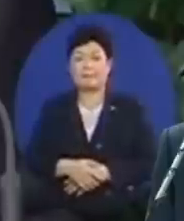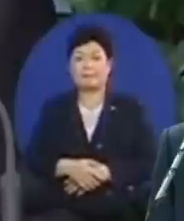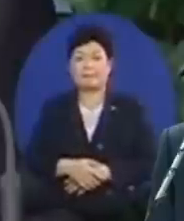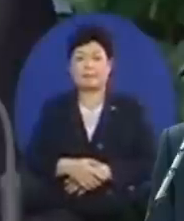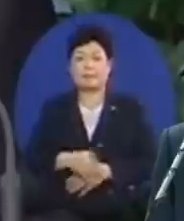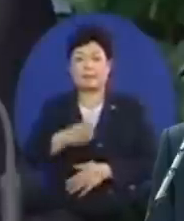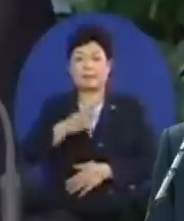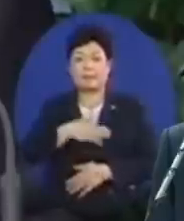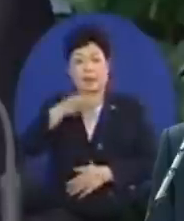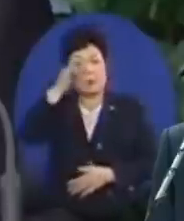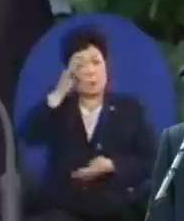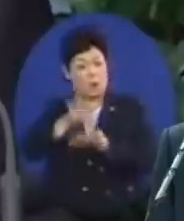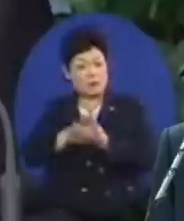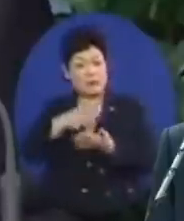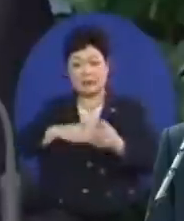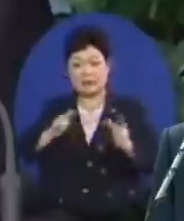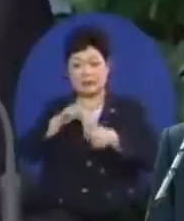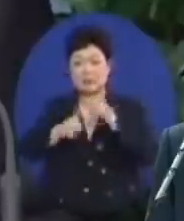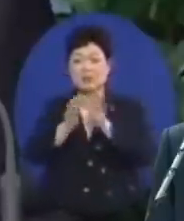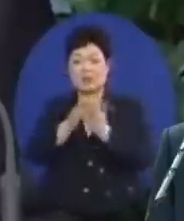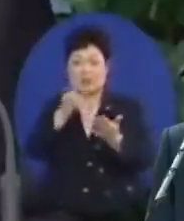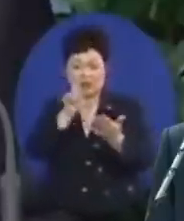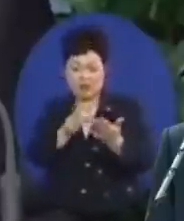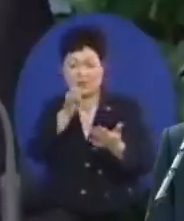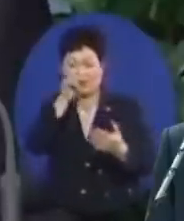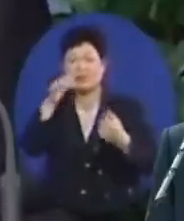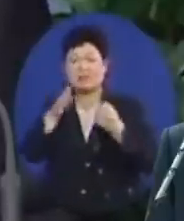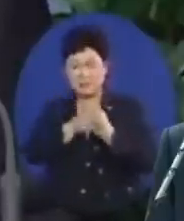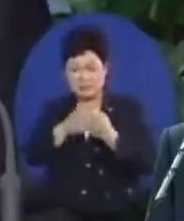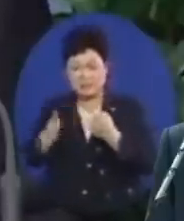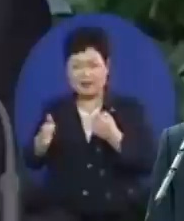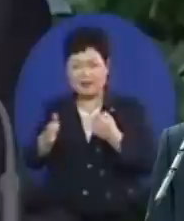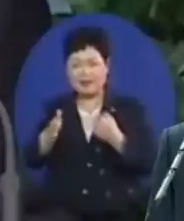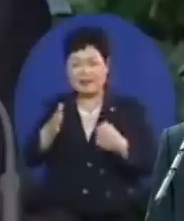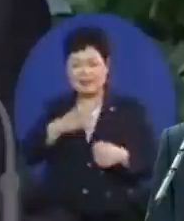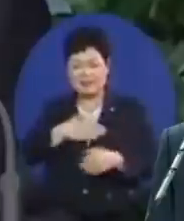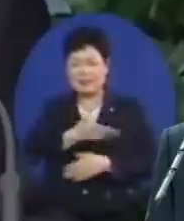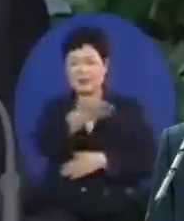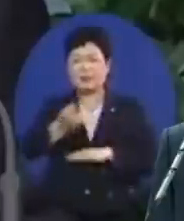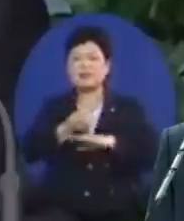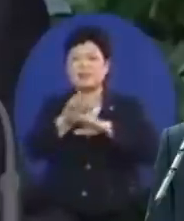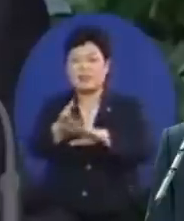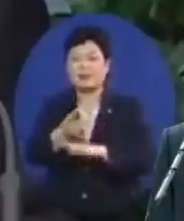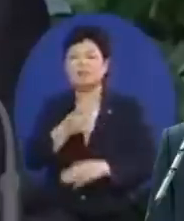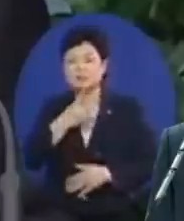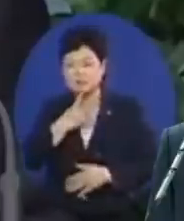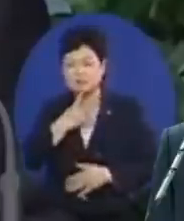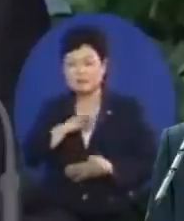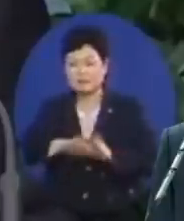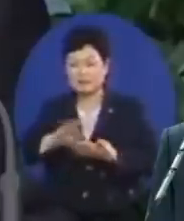그건 내가 보아서 아는 것이 아니라 성경에 그렇게 기록했기 때문에 제가 여러분에게 전할 따름인 것입니다.